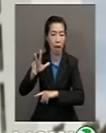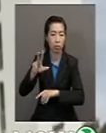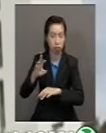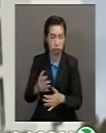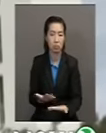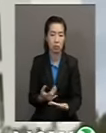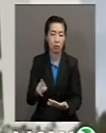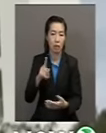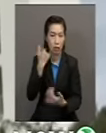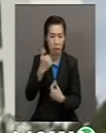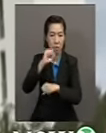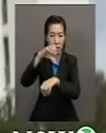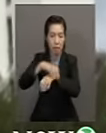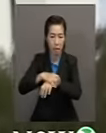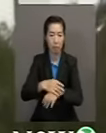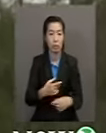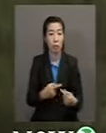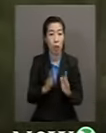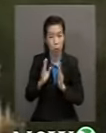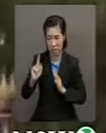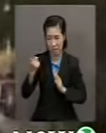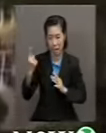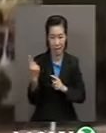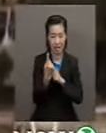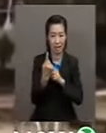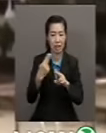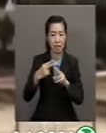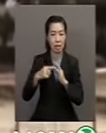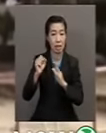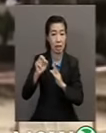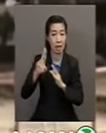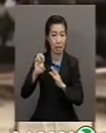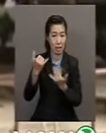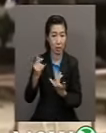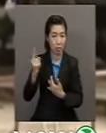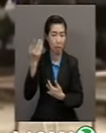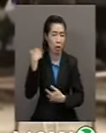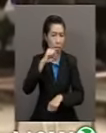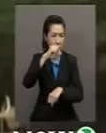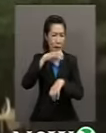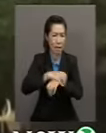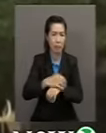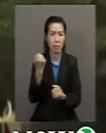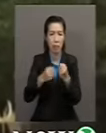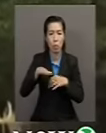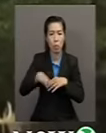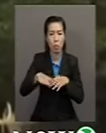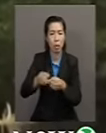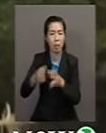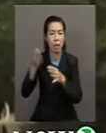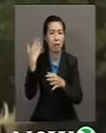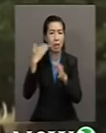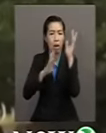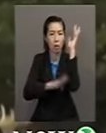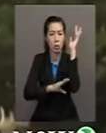มาตัวนายเสรีแวมามุเคยถูกออกหมายจับมาแล้วกับคาบอมที่ลีกเดนอำเภอหาดใหญ่